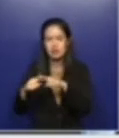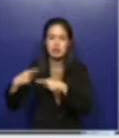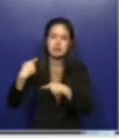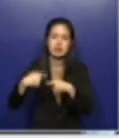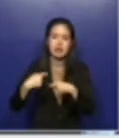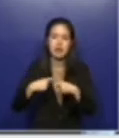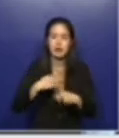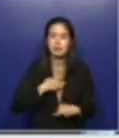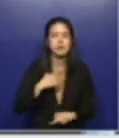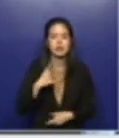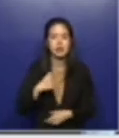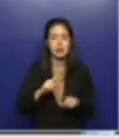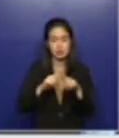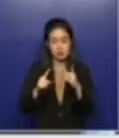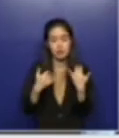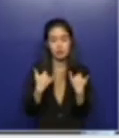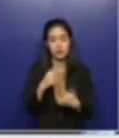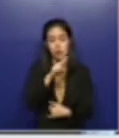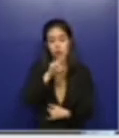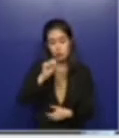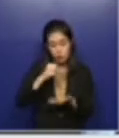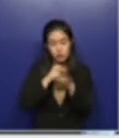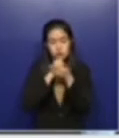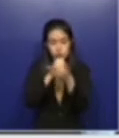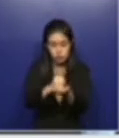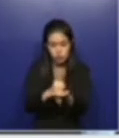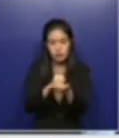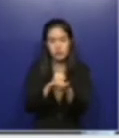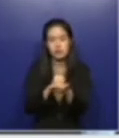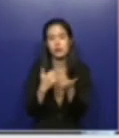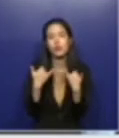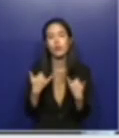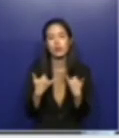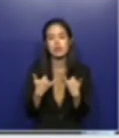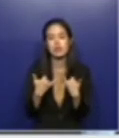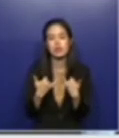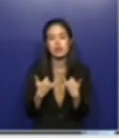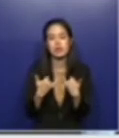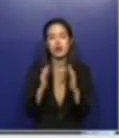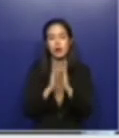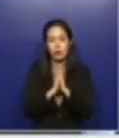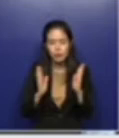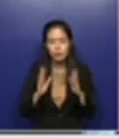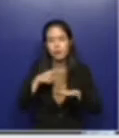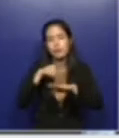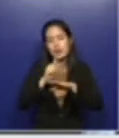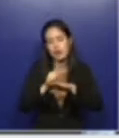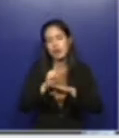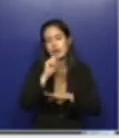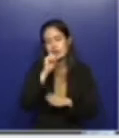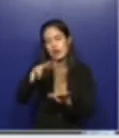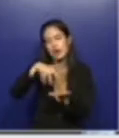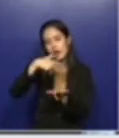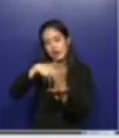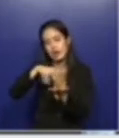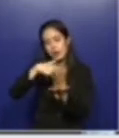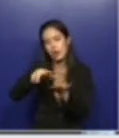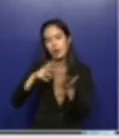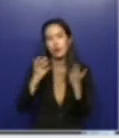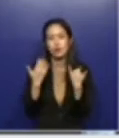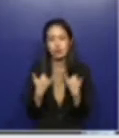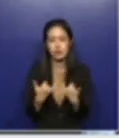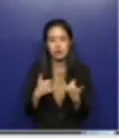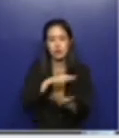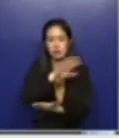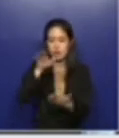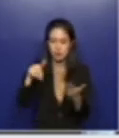สภาเราช่วยครับขอบคุณท่านประธานจริงๆที่ได้เปิดโอกาสวันนี้ขอบคุณท่านประธานวิปซึ่งรัฐบาลจริงๆขอบคุณพวกเราทุกคนที่เห็นว่าส